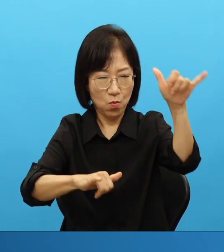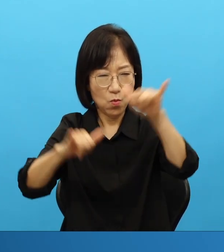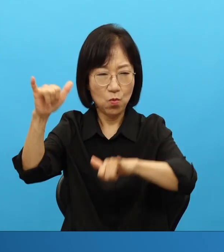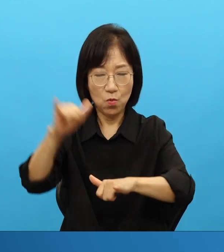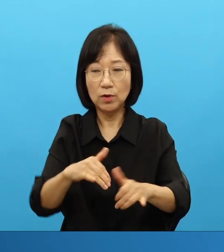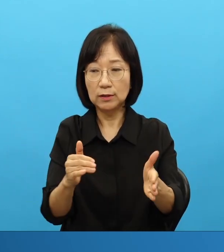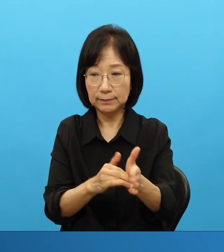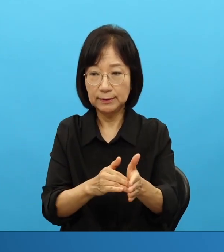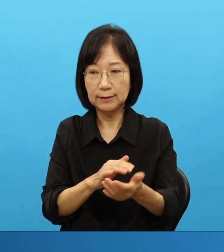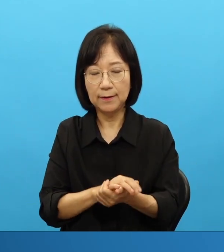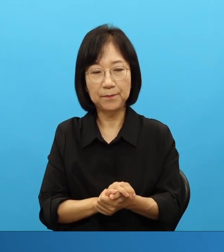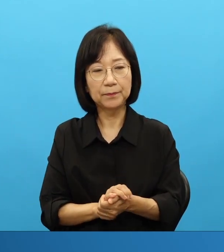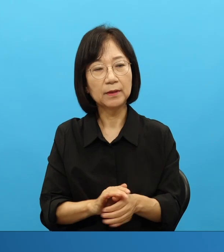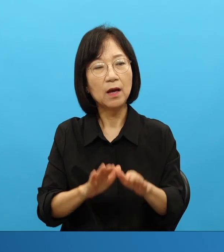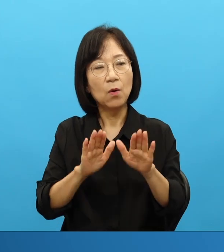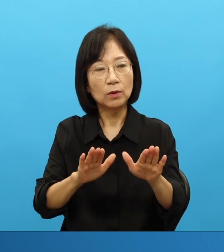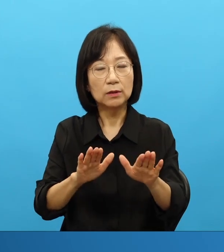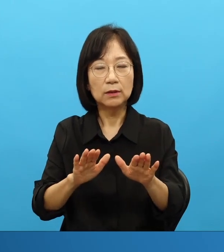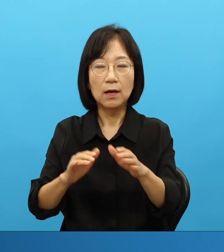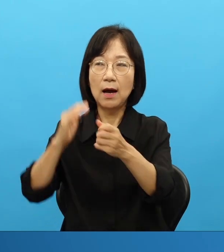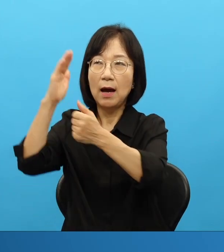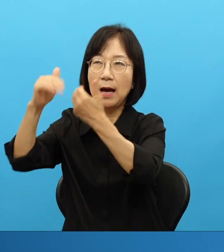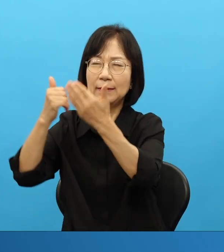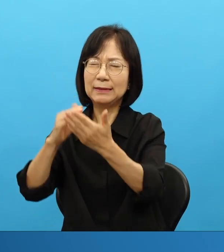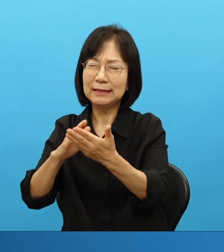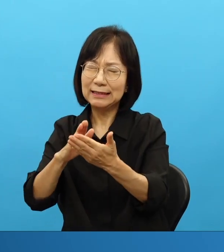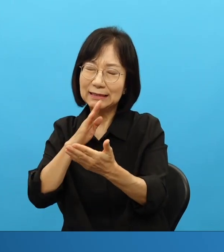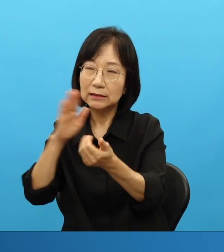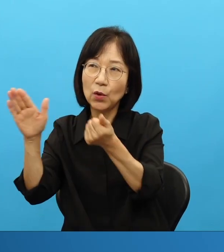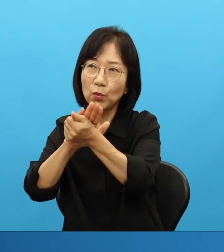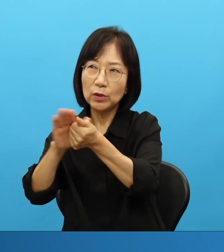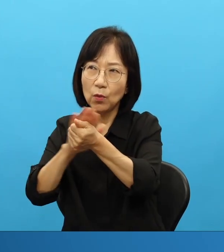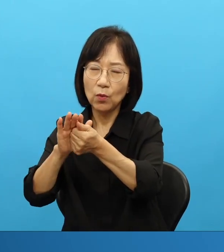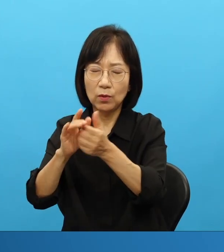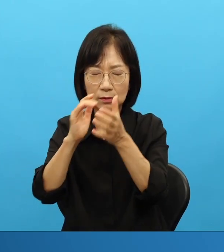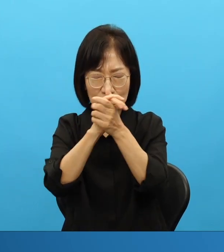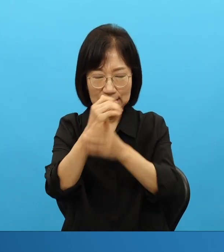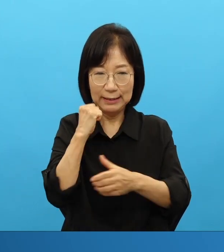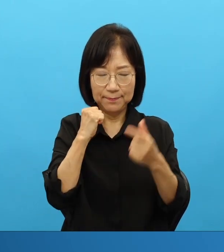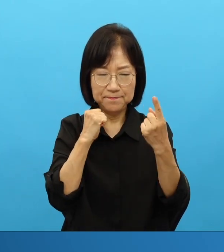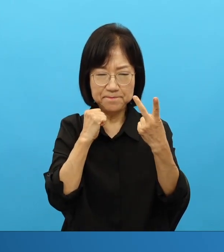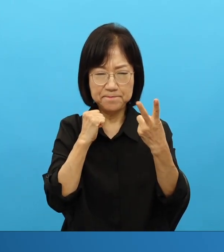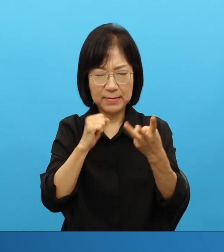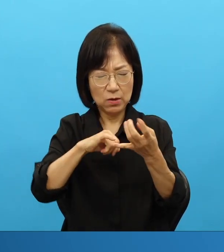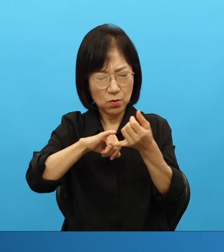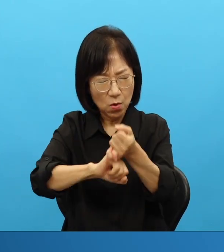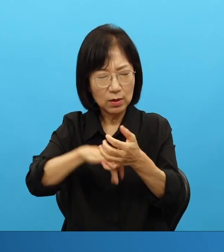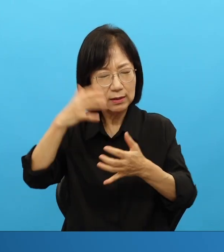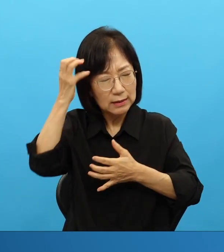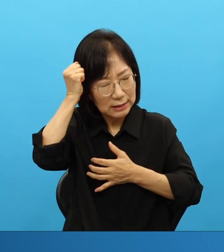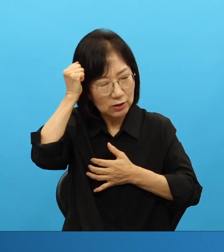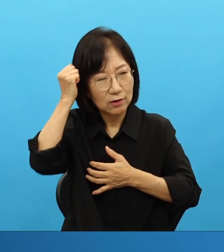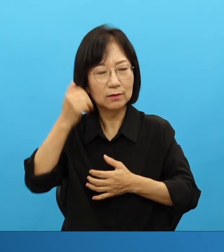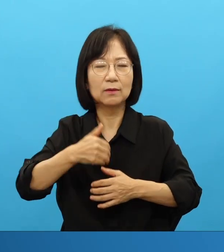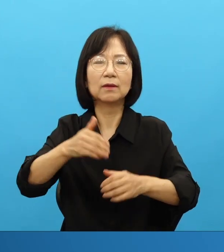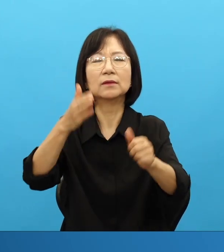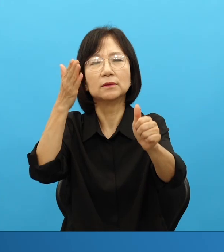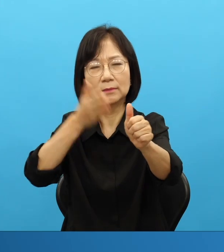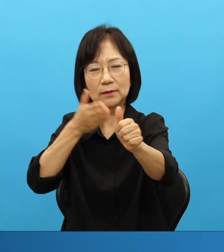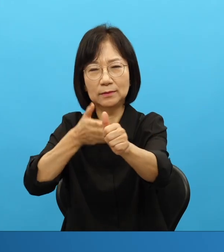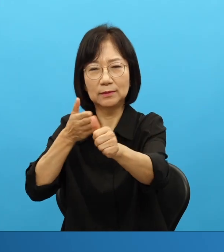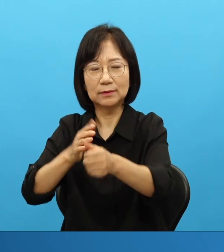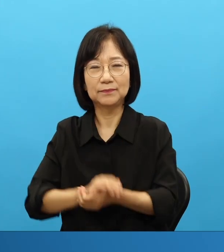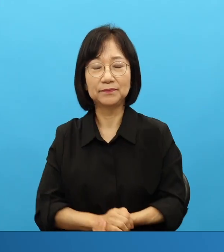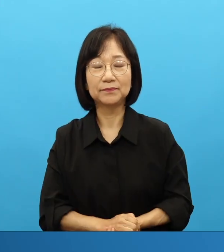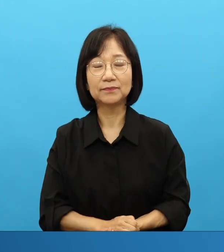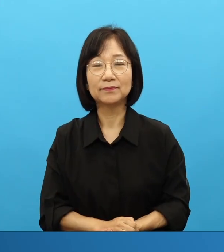하나님의 참된 위로가 뭔지 가지고 가셔야 돼요. You must carry with you the genuine comfort that God gives to you. 분명히 약속하셨습니다.